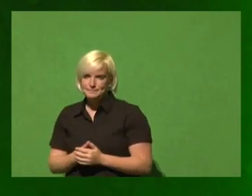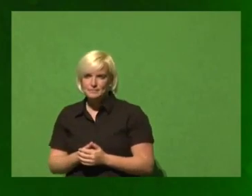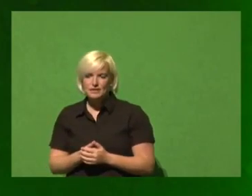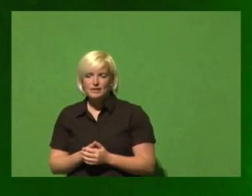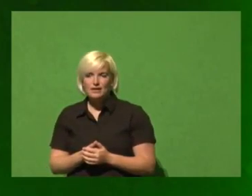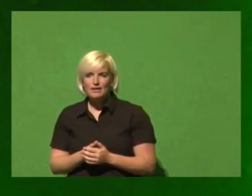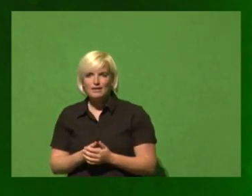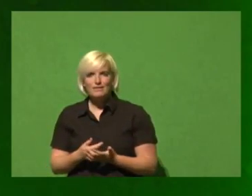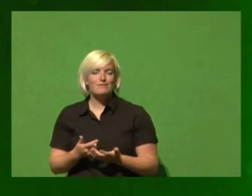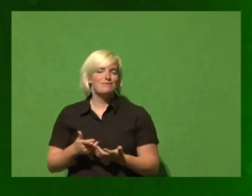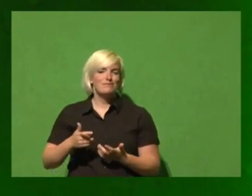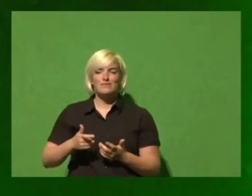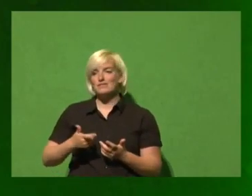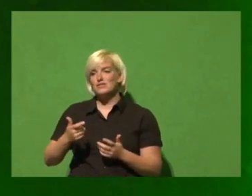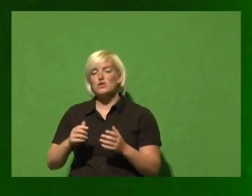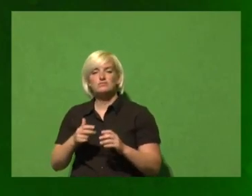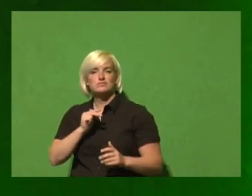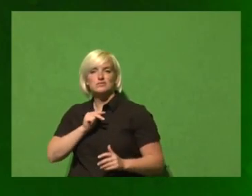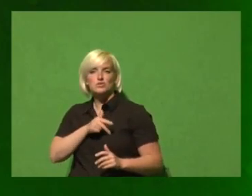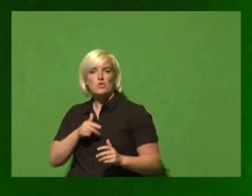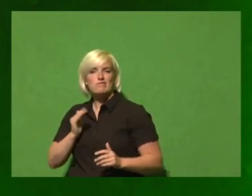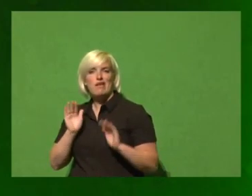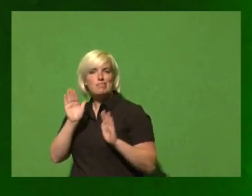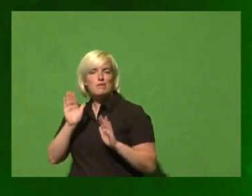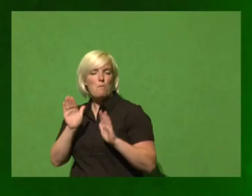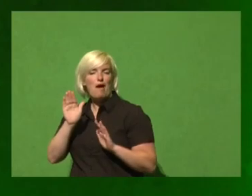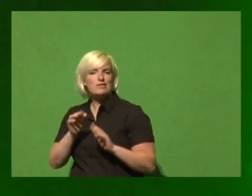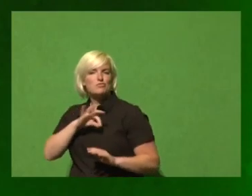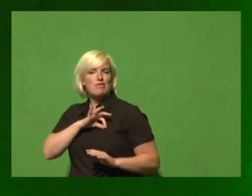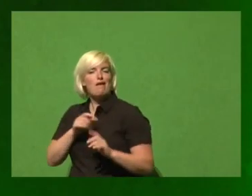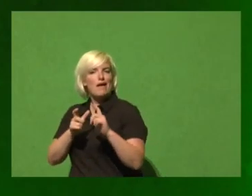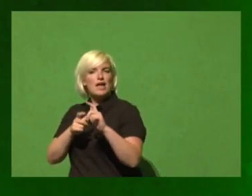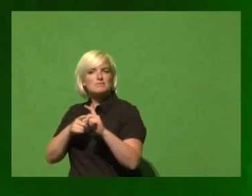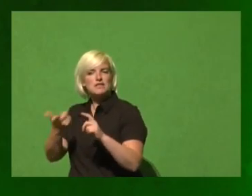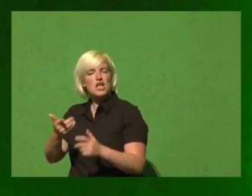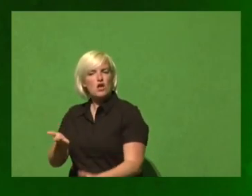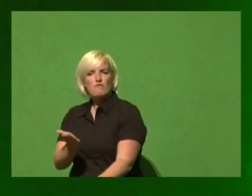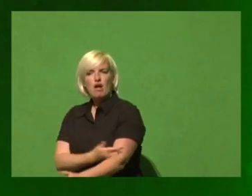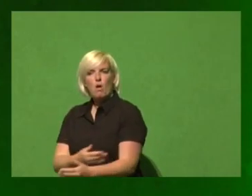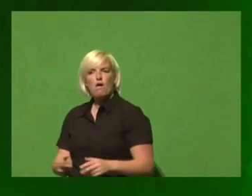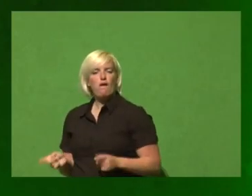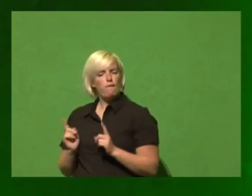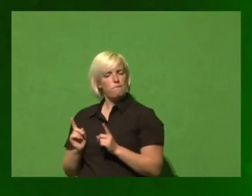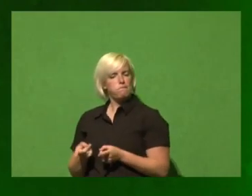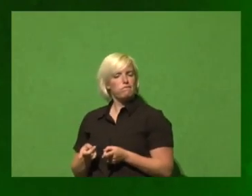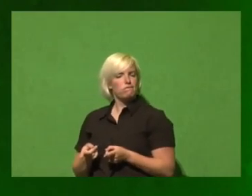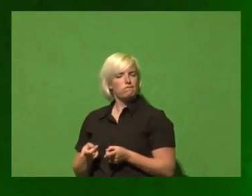Faulheit und Laschheit der Sozialdemokratischen Partei in Deutschland. Sie sind